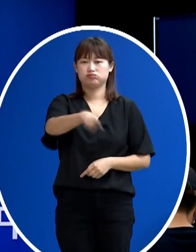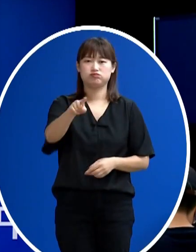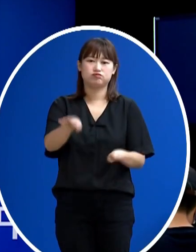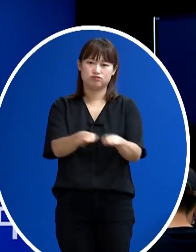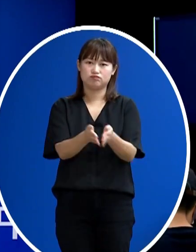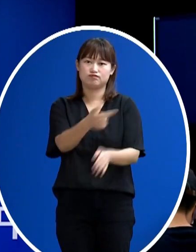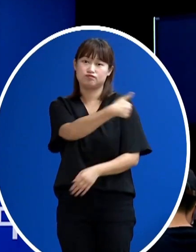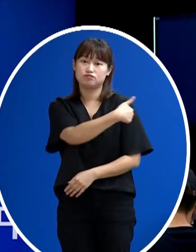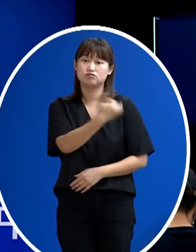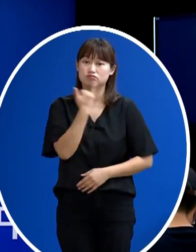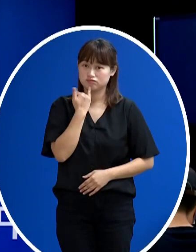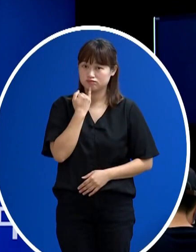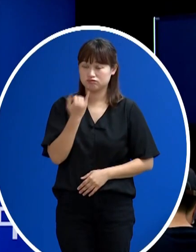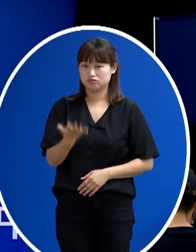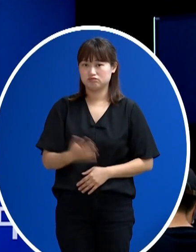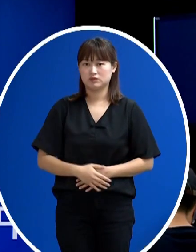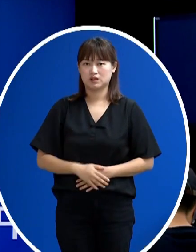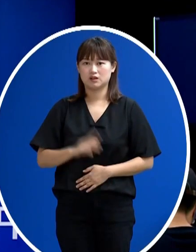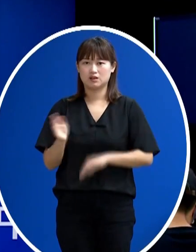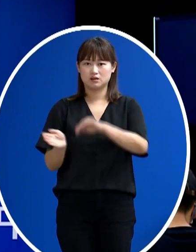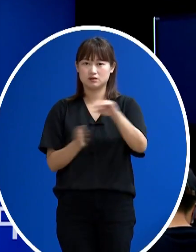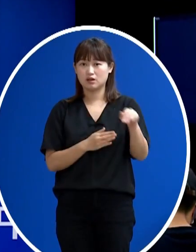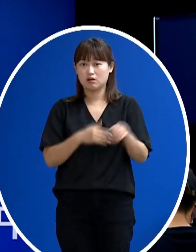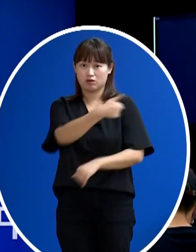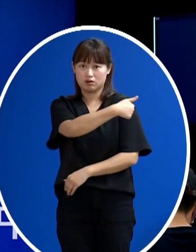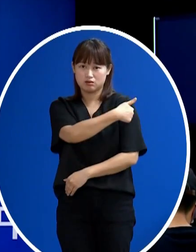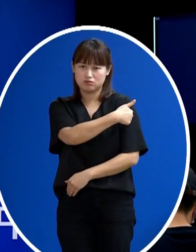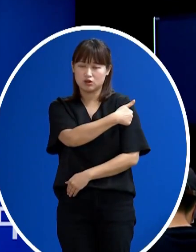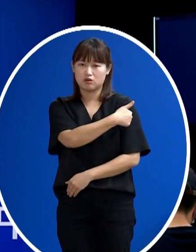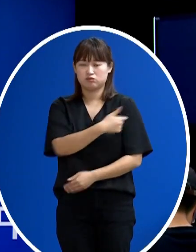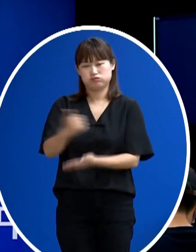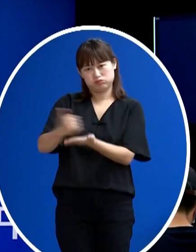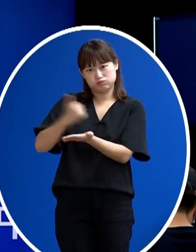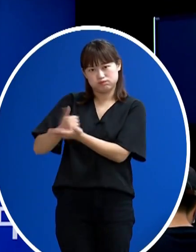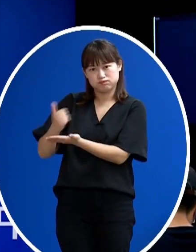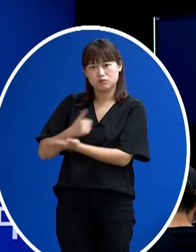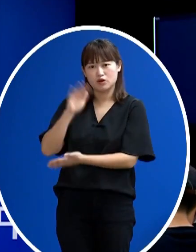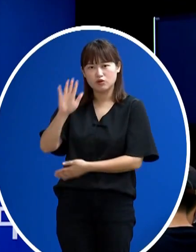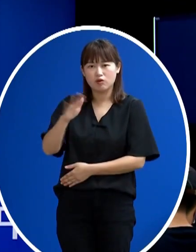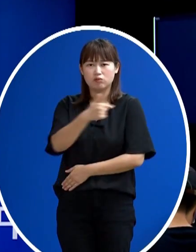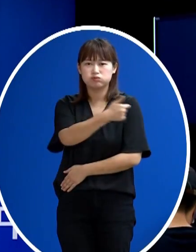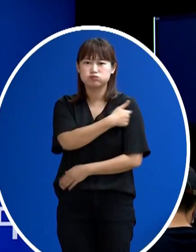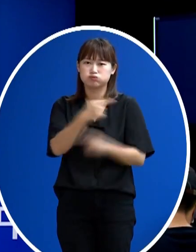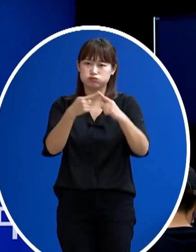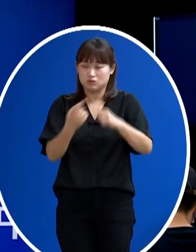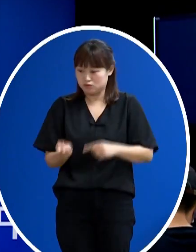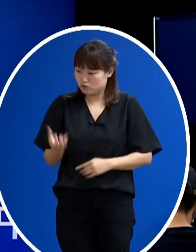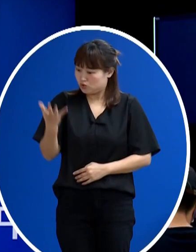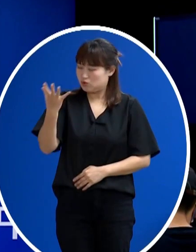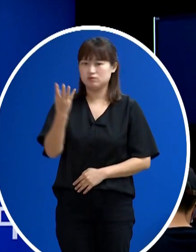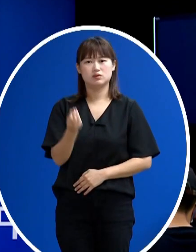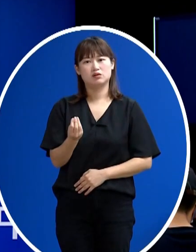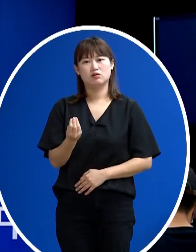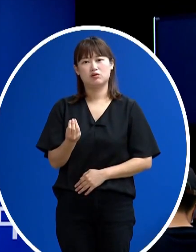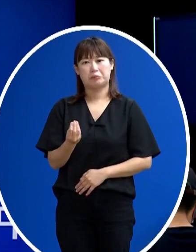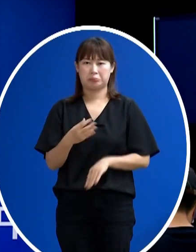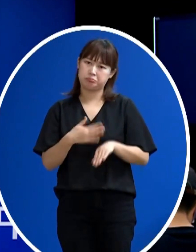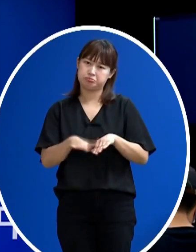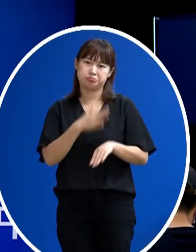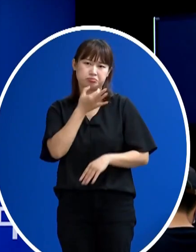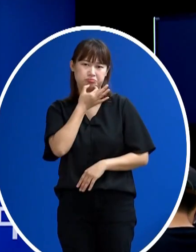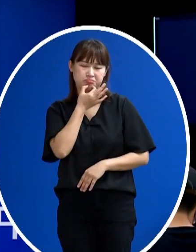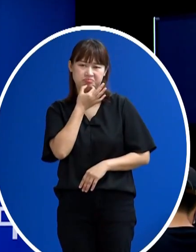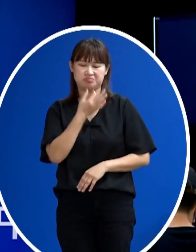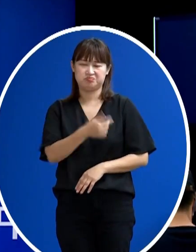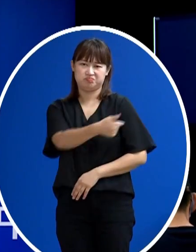现在疫苗也是陆续到货，不过因为打气就是没有明显的提升，那会不会担心说可能之后会有疫苗到期